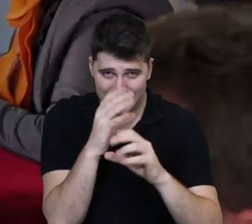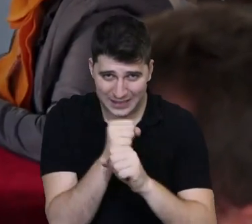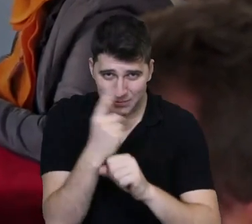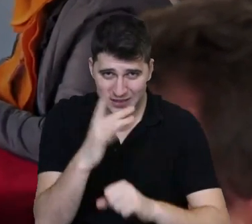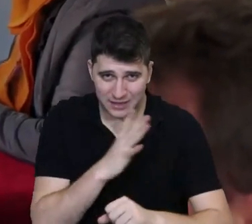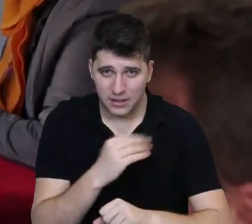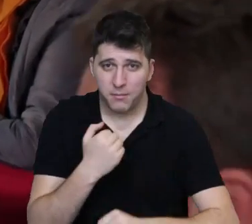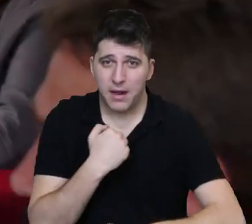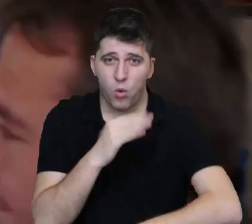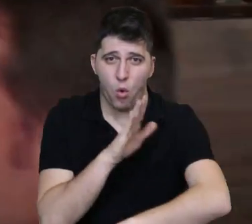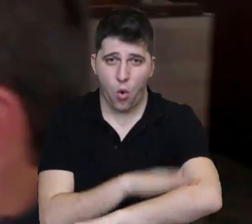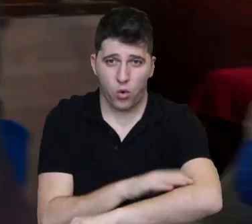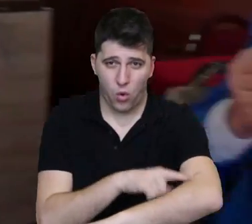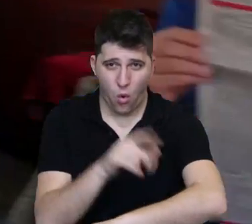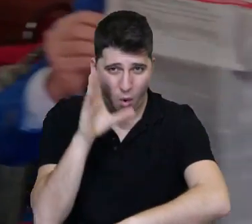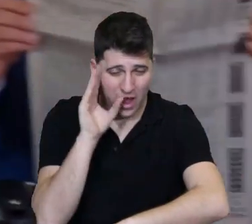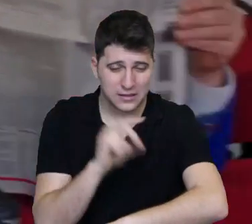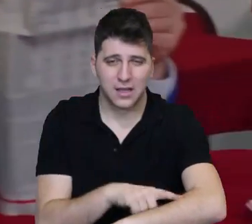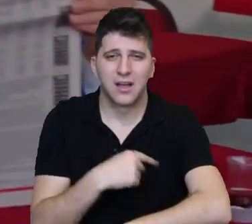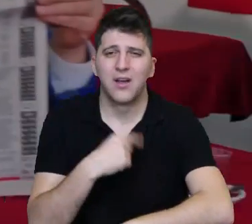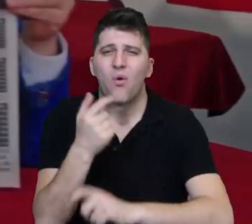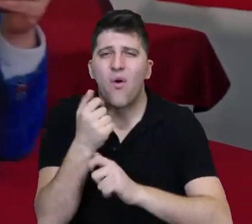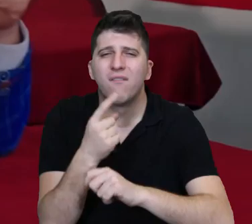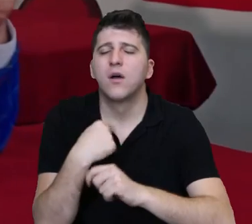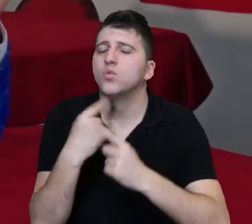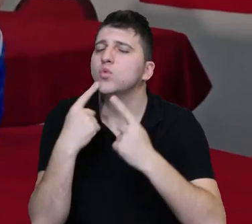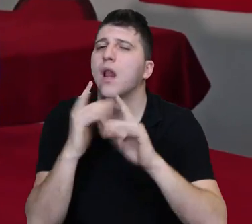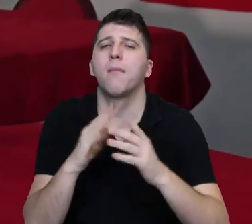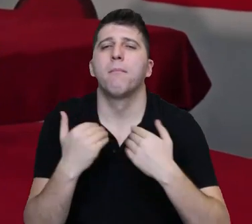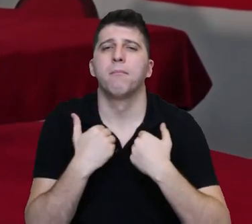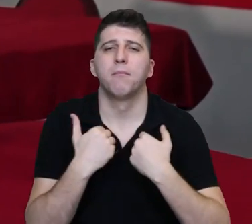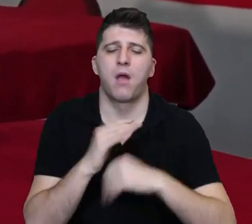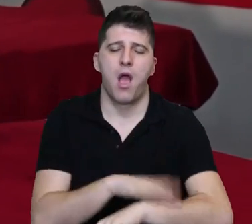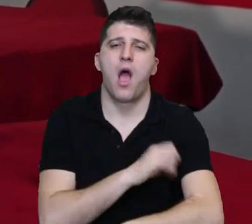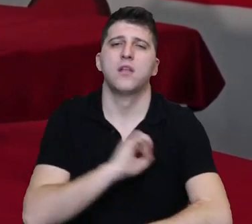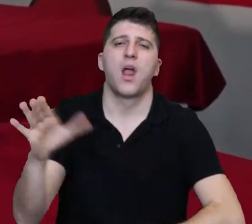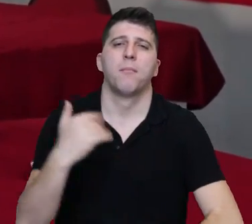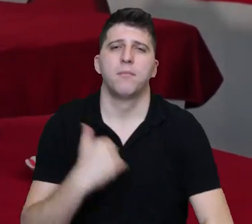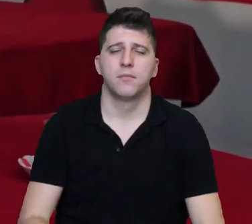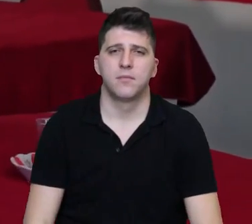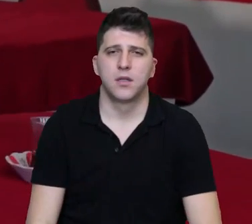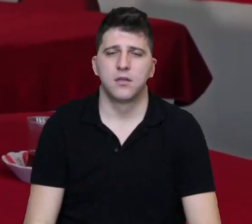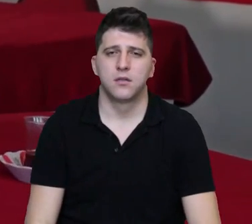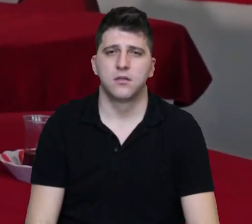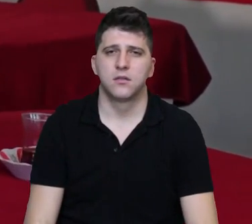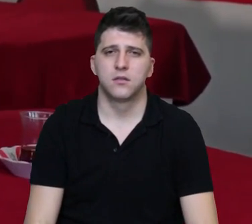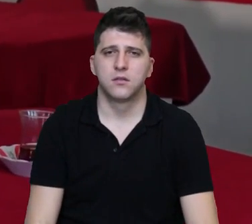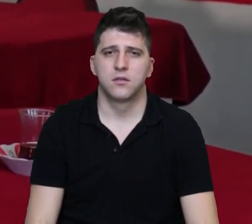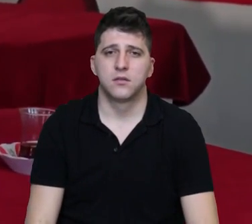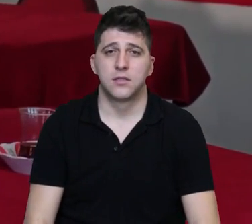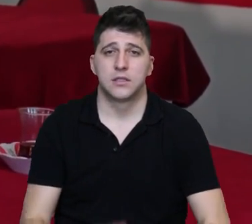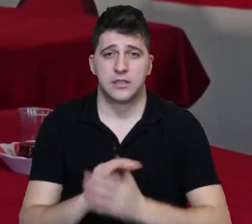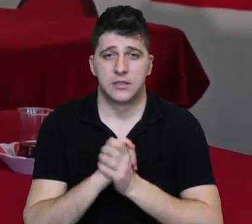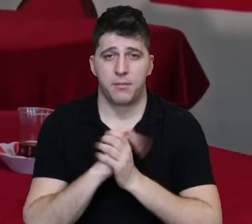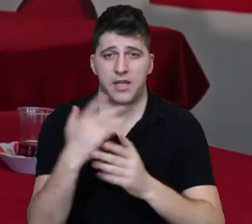bile benim kolum öğrense bunu... ...aha ben şuradan keser atarım. Hoparak! Yaşar gazeteyi indirdi. Tebrik